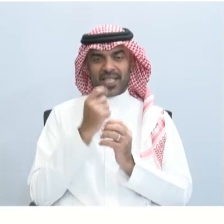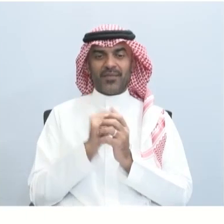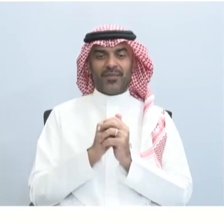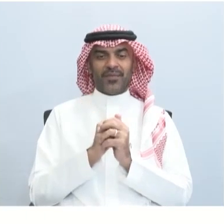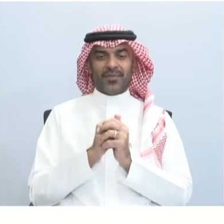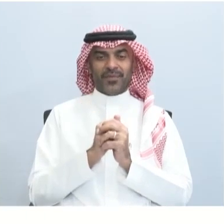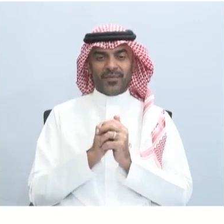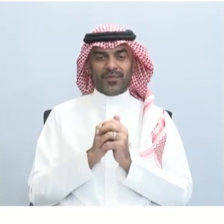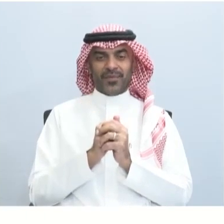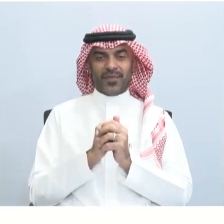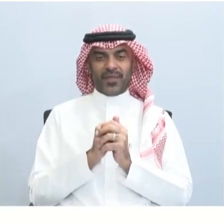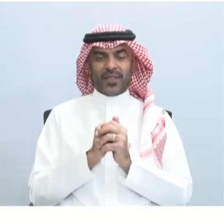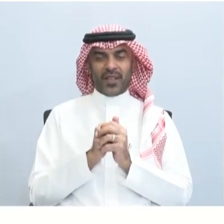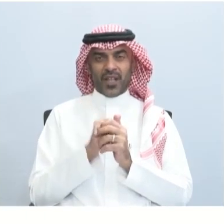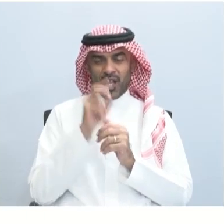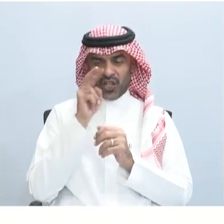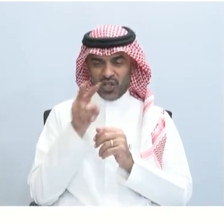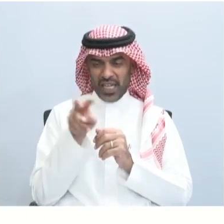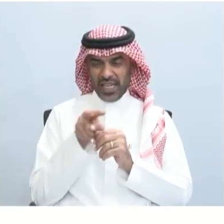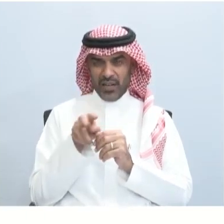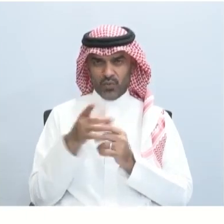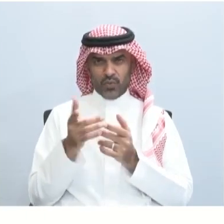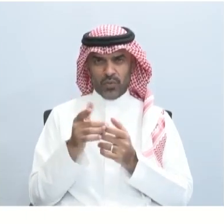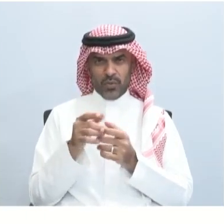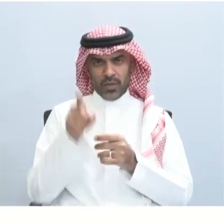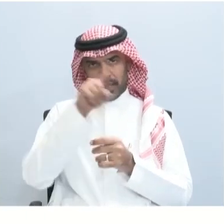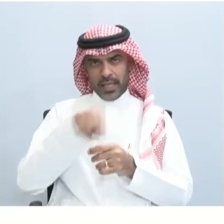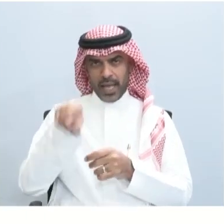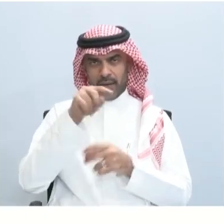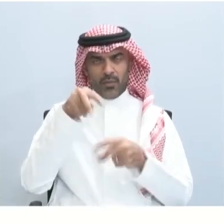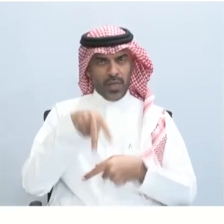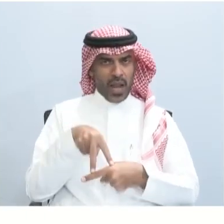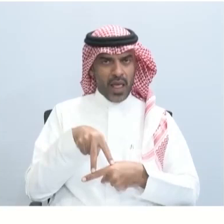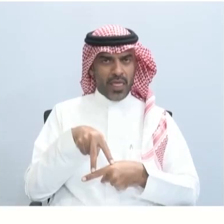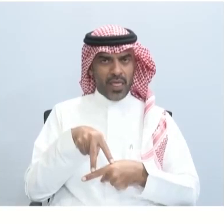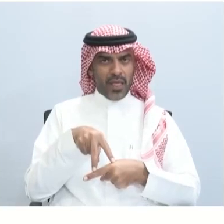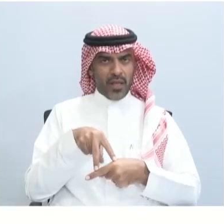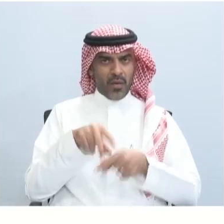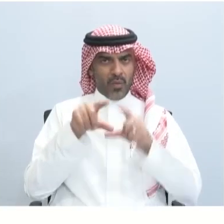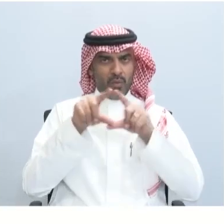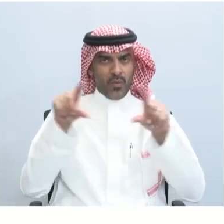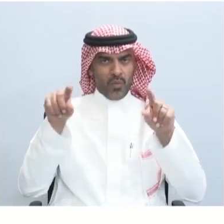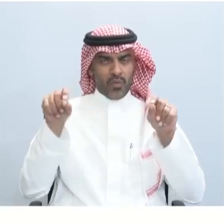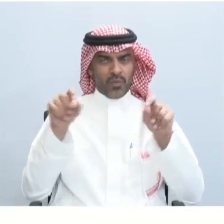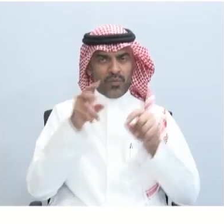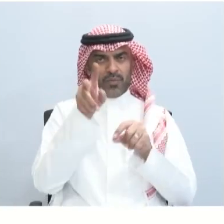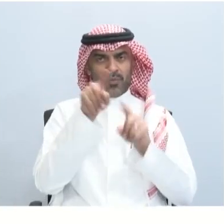ابيض الشكل كيف تشاهدون شكله